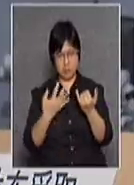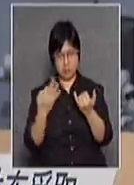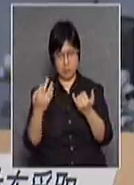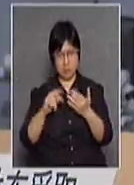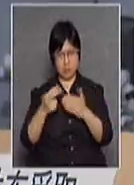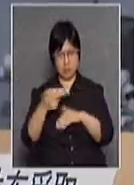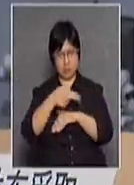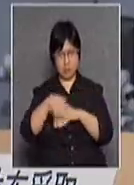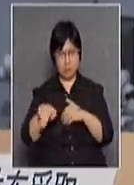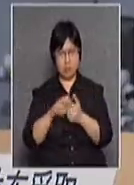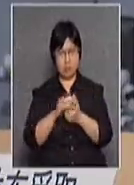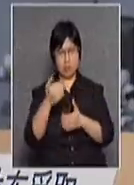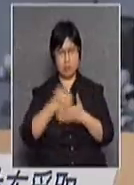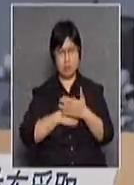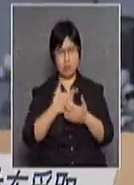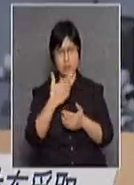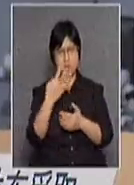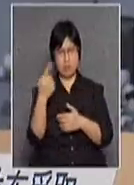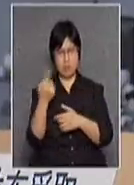正案，削減